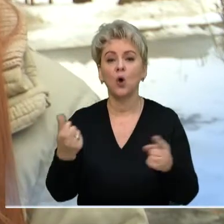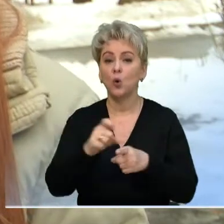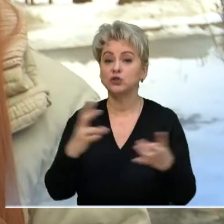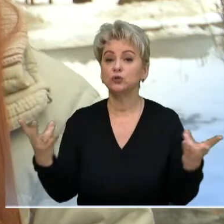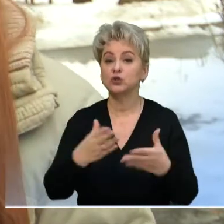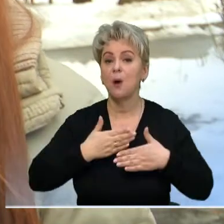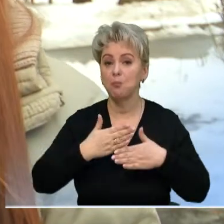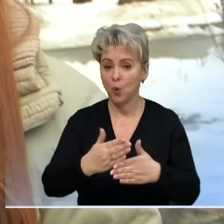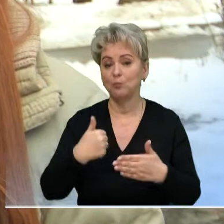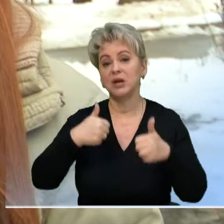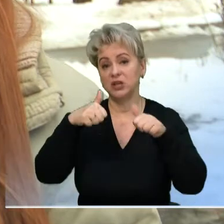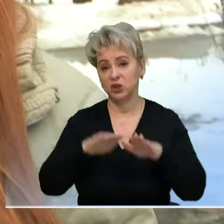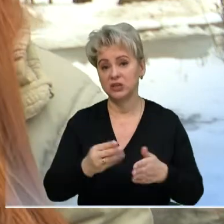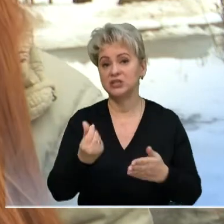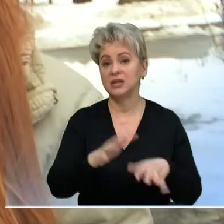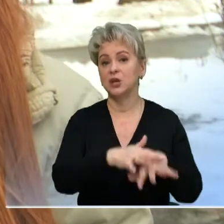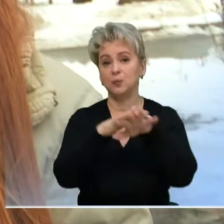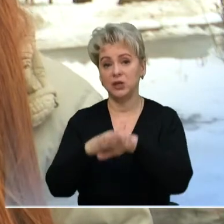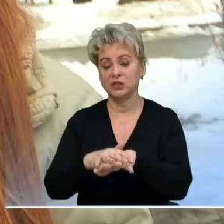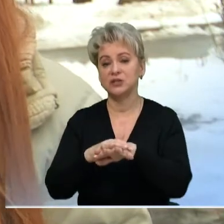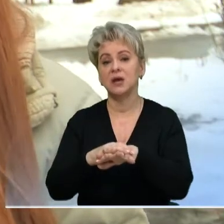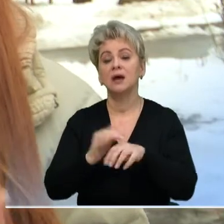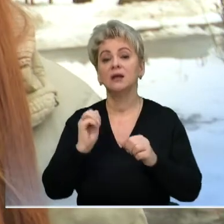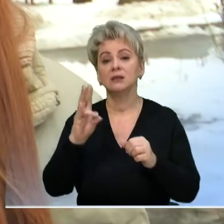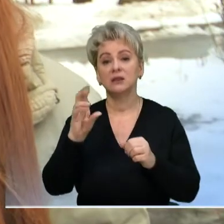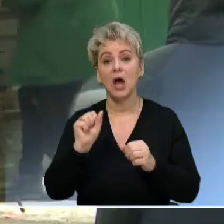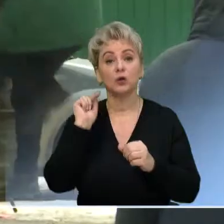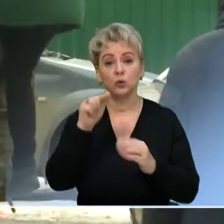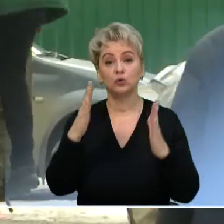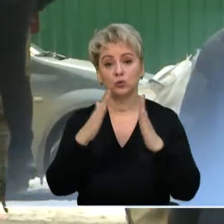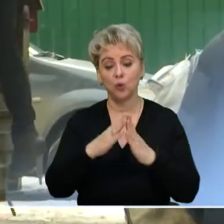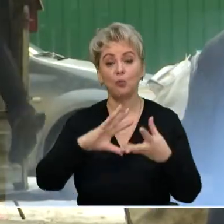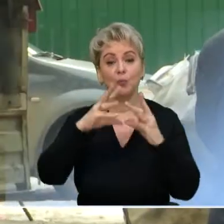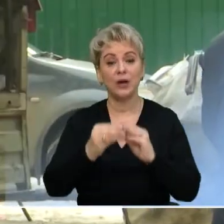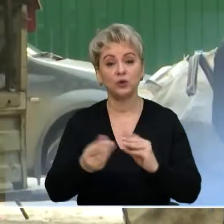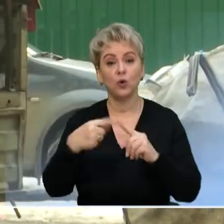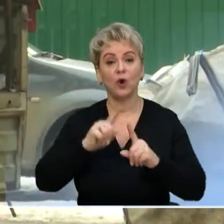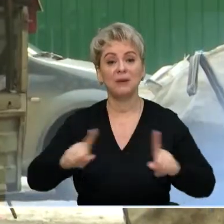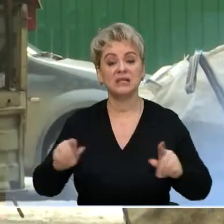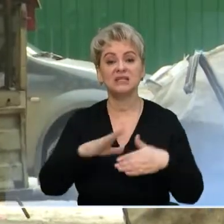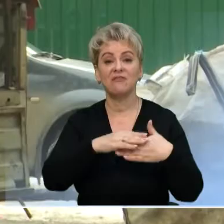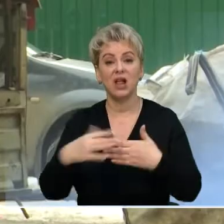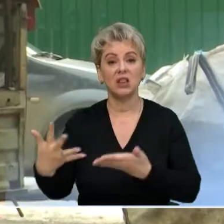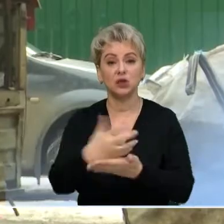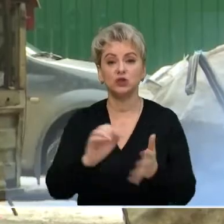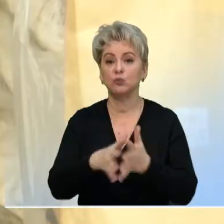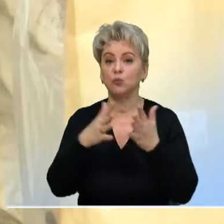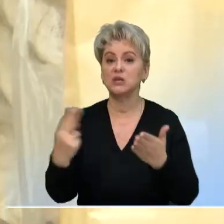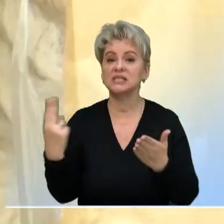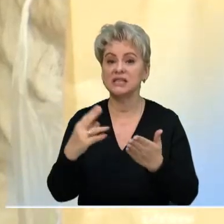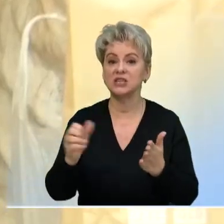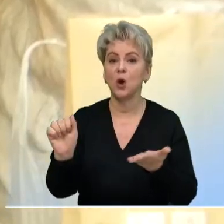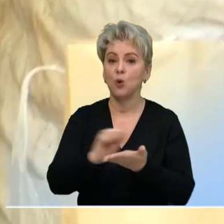нужна помощь. И мы решили направить эти, хоть и небольшие средства, но туда... По итогам этой акции волонтеры собрали больше